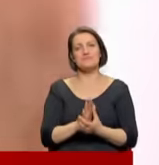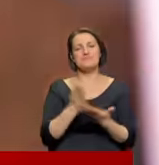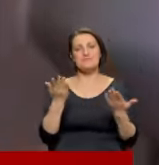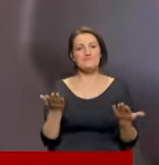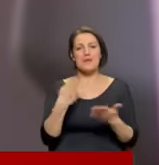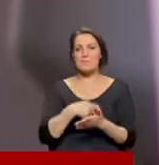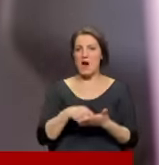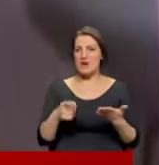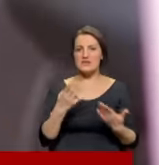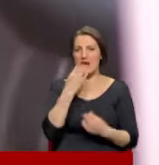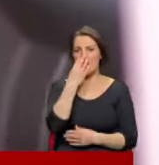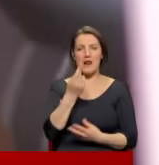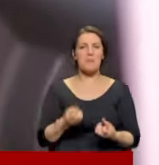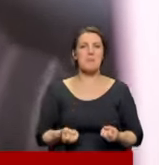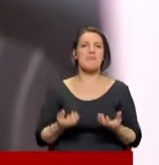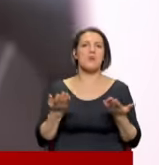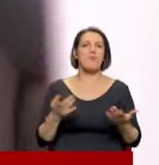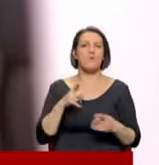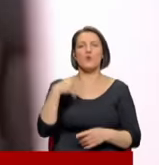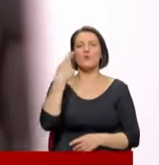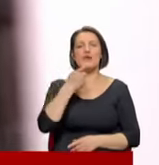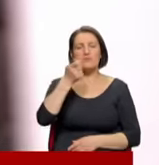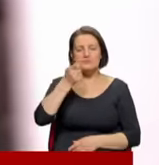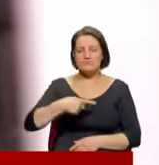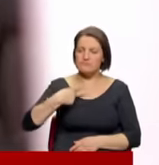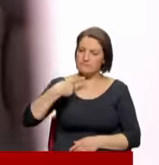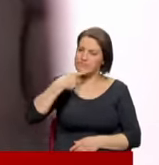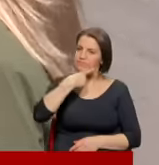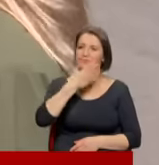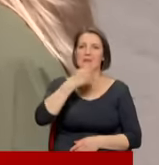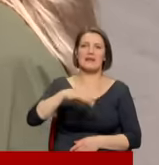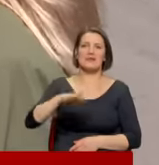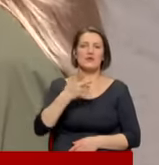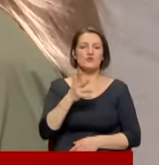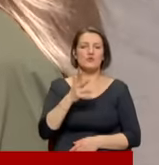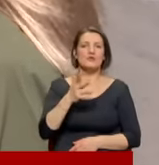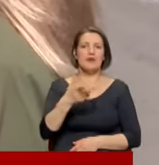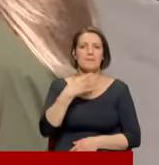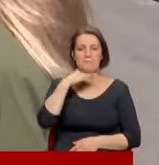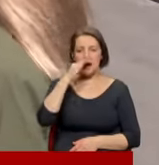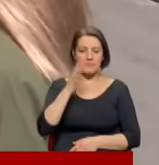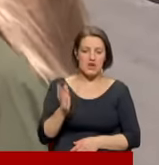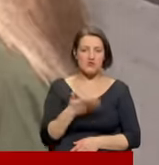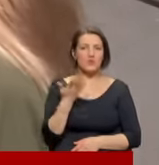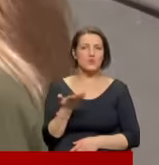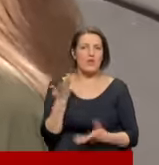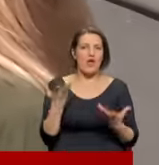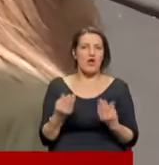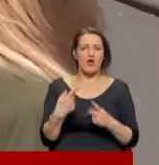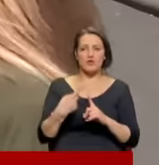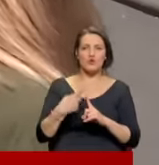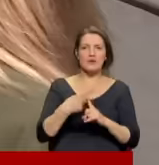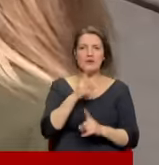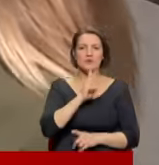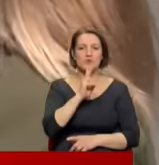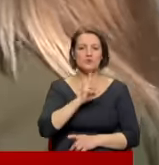Ancak ne maaş ne ikramiye yetiyor. Bu yüzden tüm şartlarını zorluyorlar. 3000 liralık bayram geçiriyoruz. Ne olacak? Torunlar da